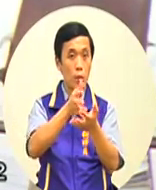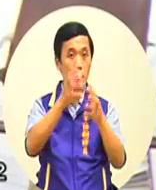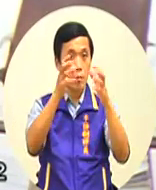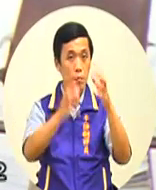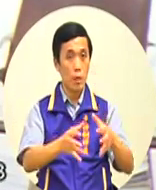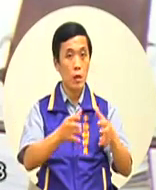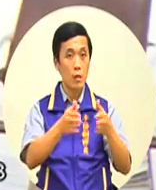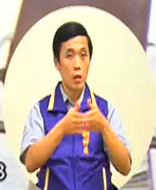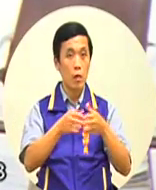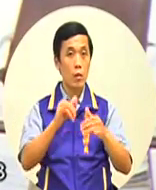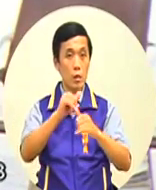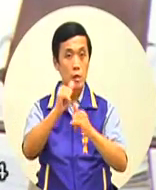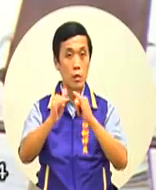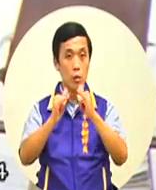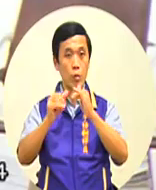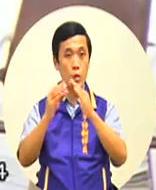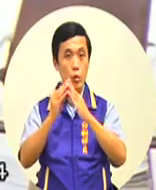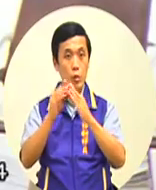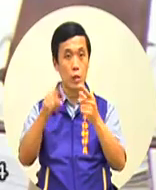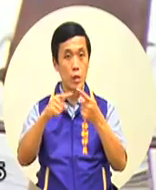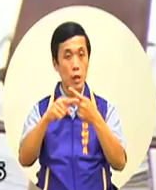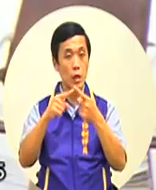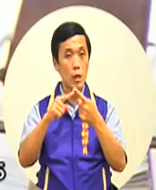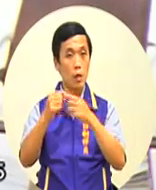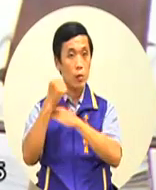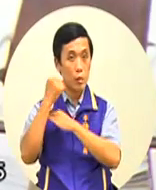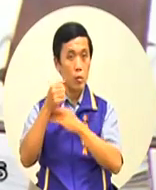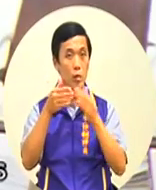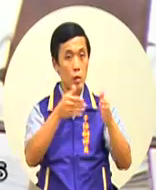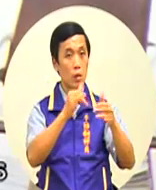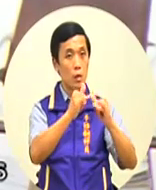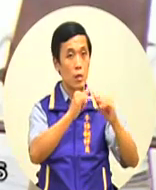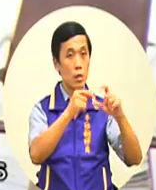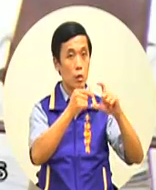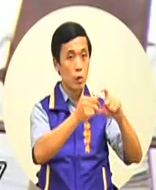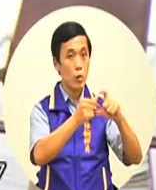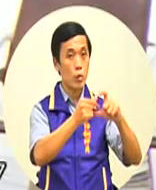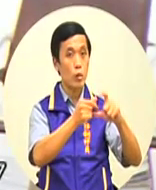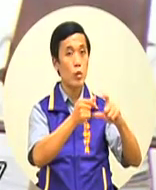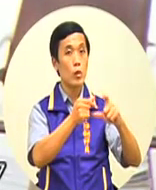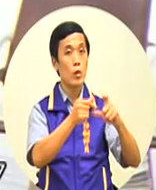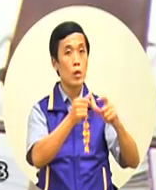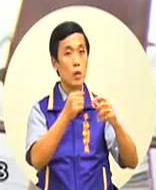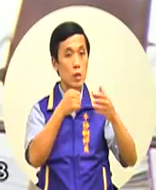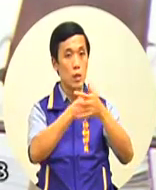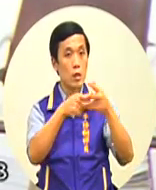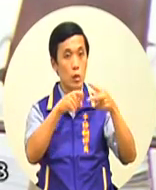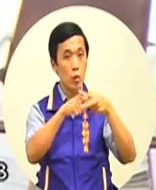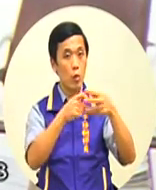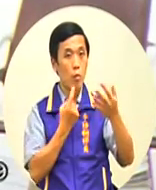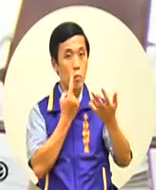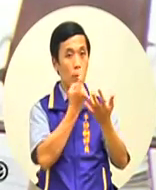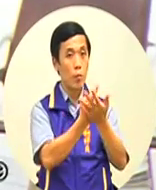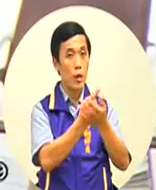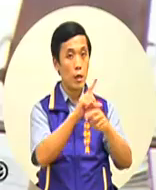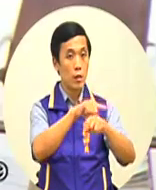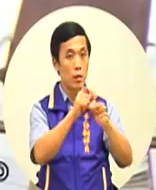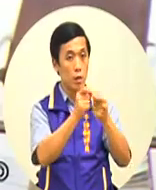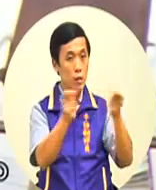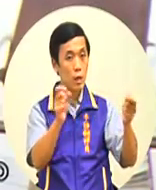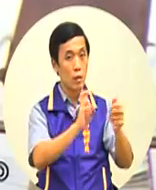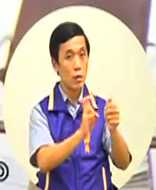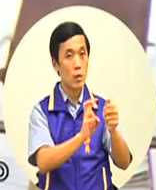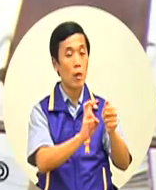该要更积极来辅导社区团体加入长照的服务行列。那这样子的话，我们的局长